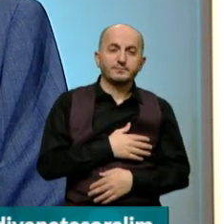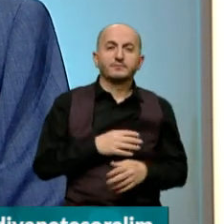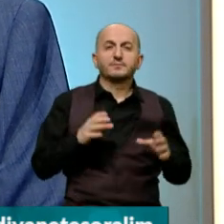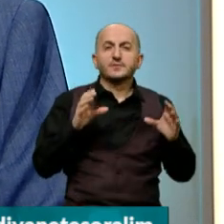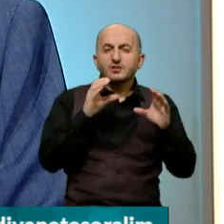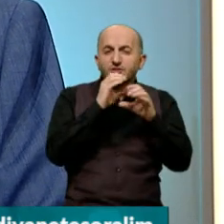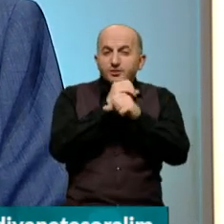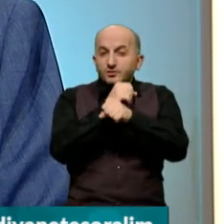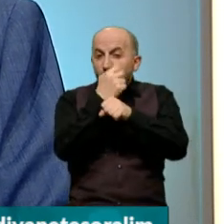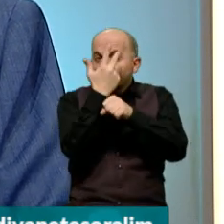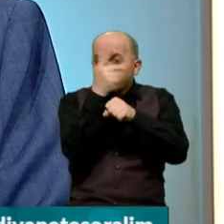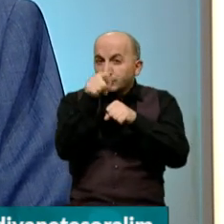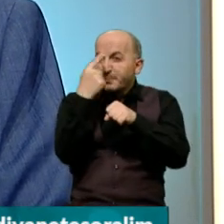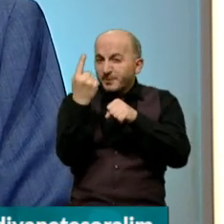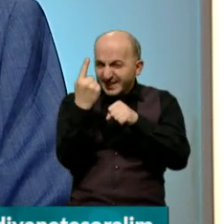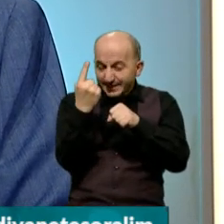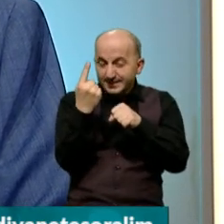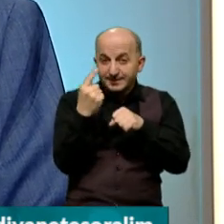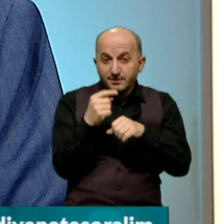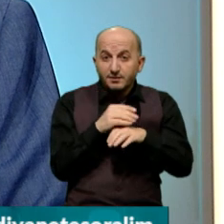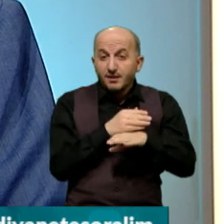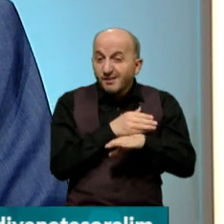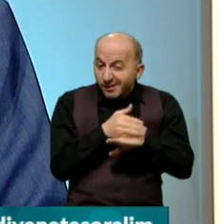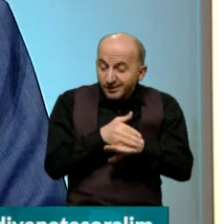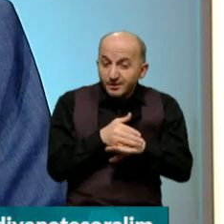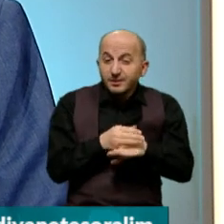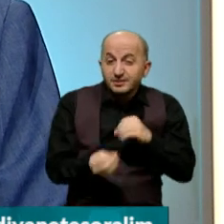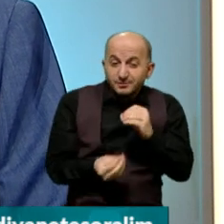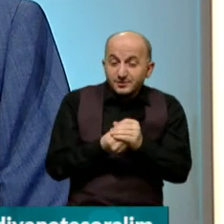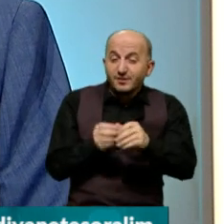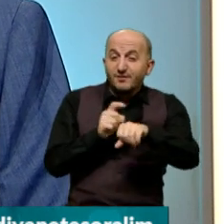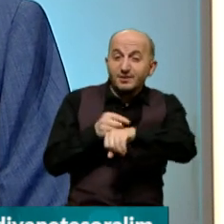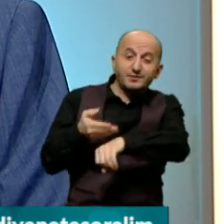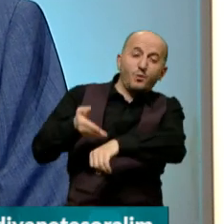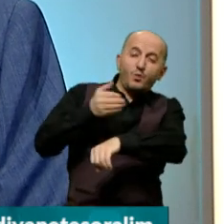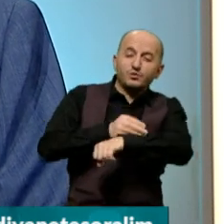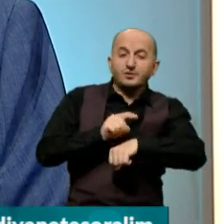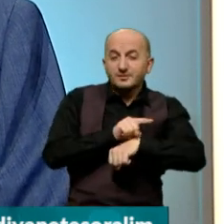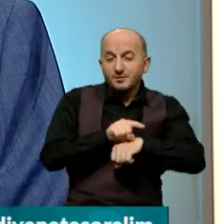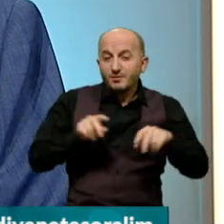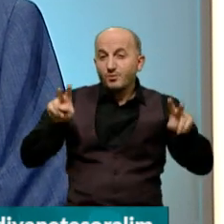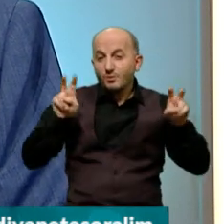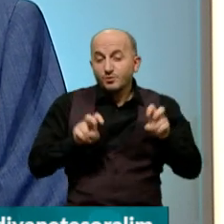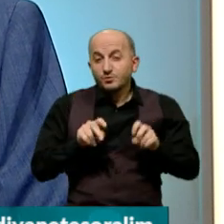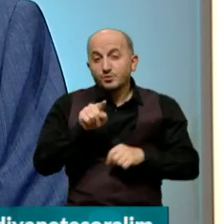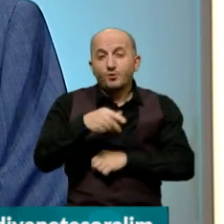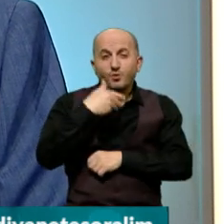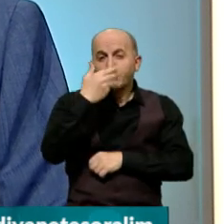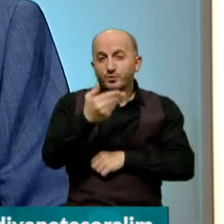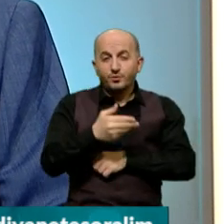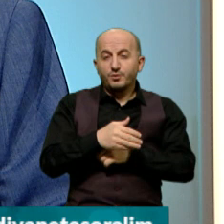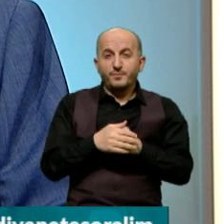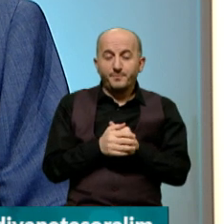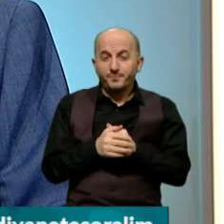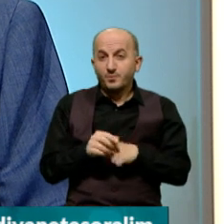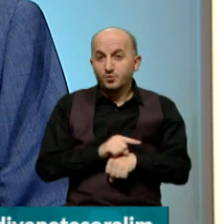gecenin 1/3 yani imsak vaktinden önceki zaman konusunda şöyle buyuruyor. Bu